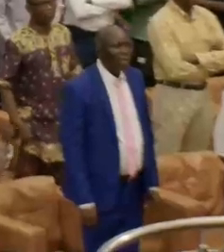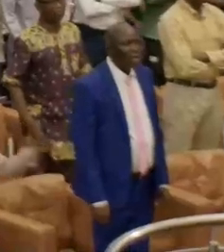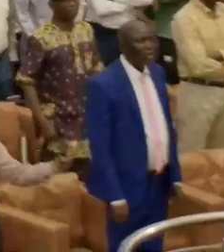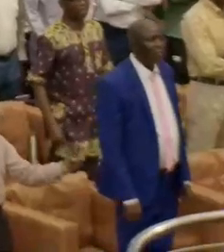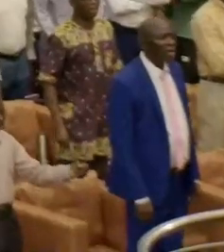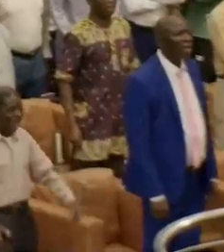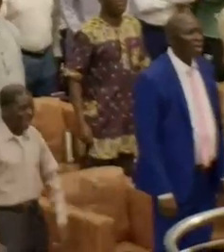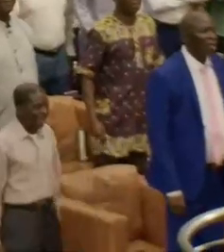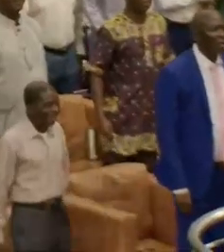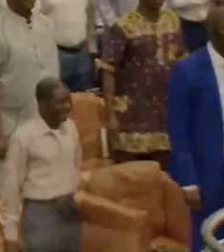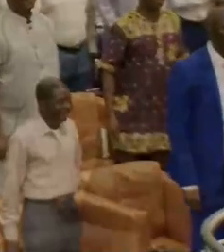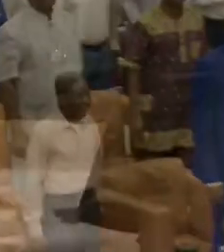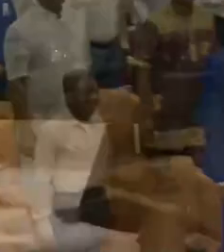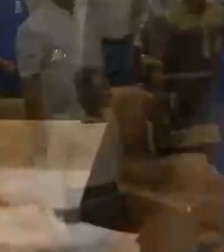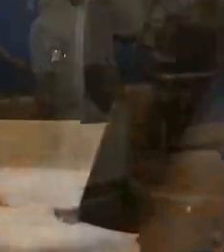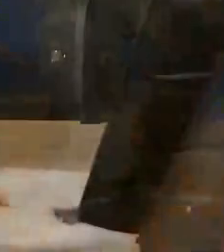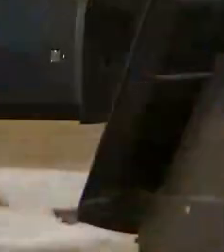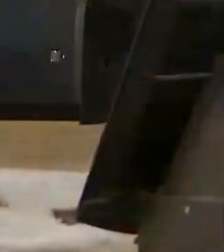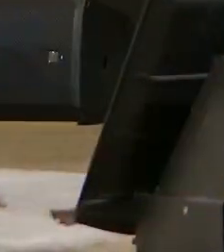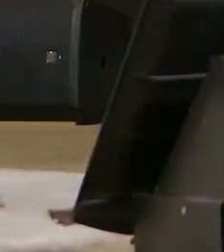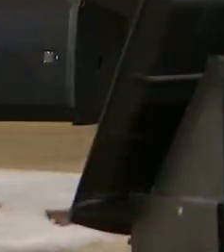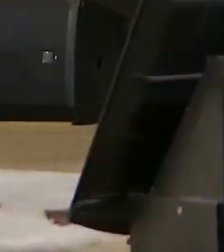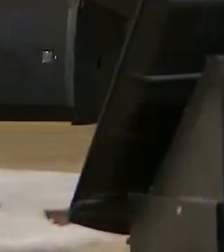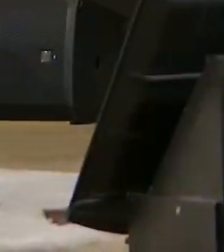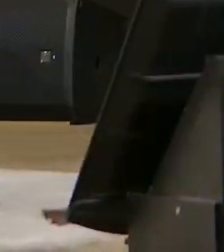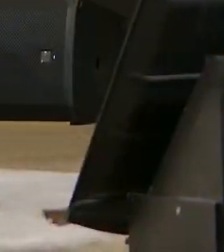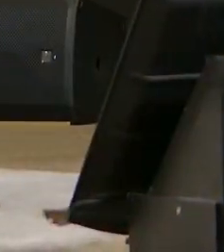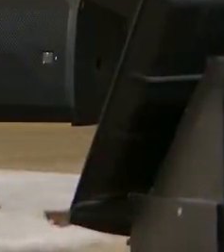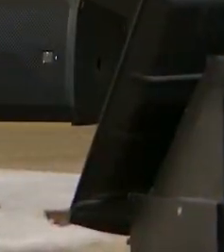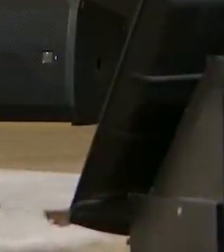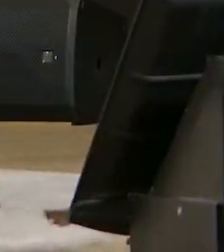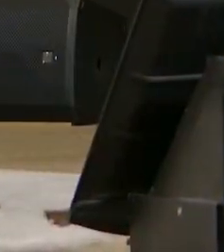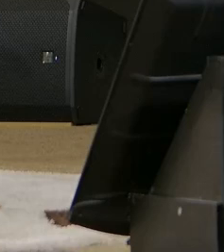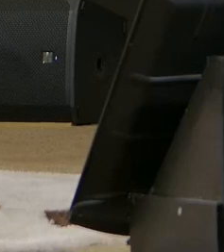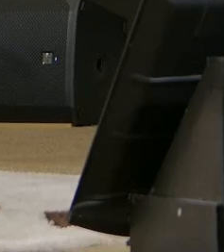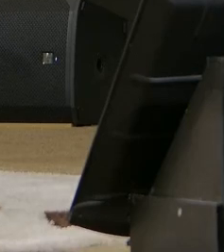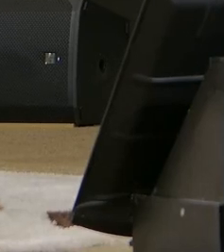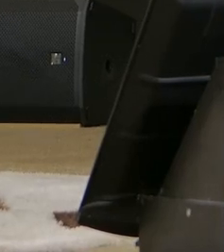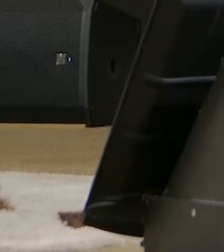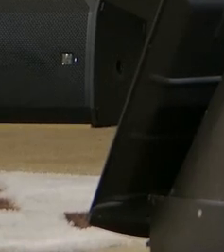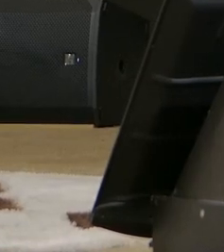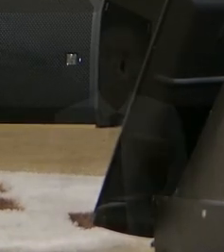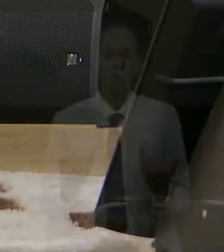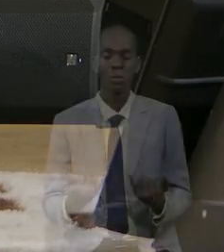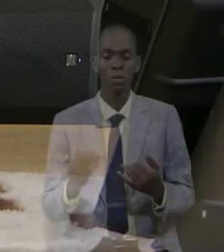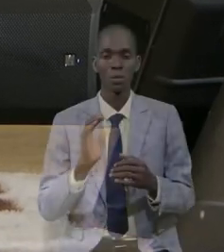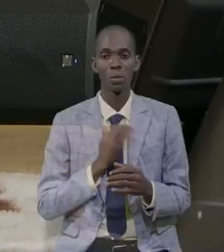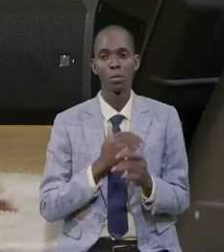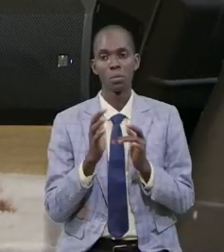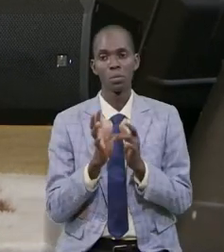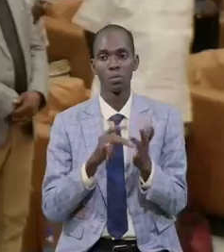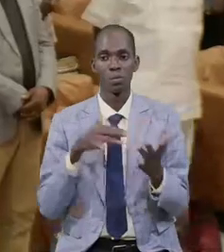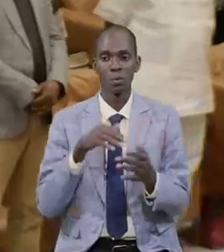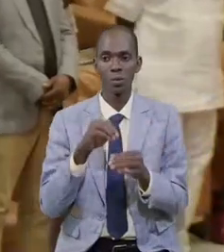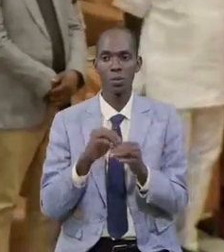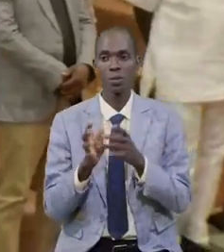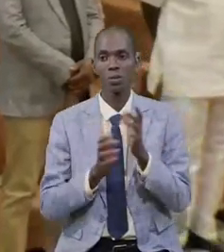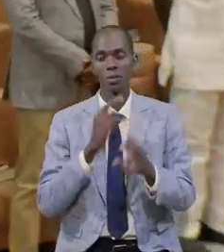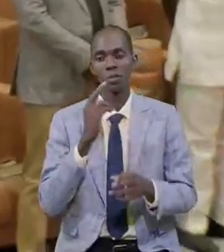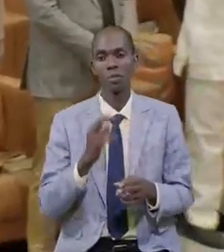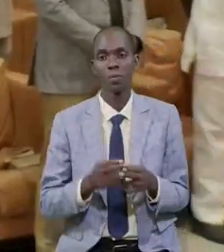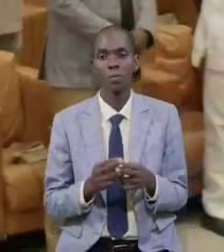Monde dise, vous êtes tous les bienvenus à l'étude biblique de ce soir au nom de